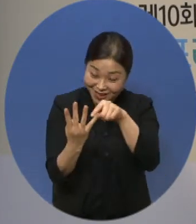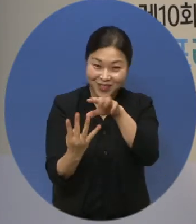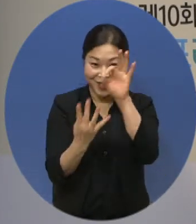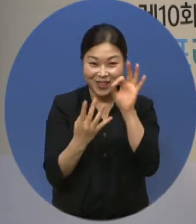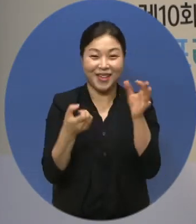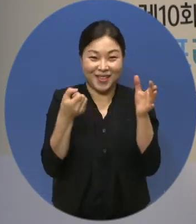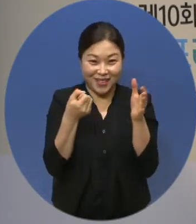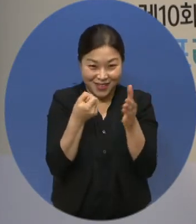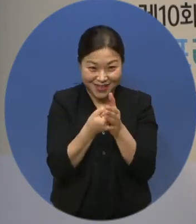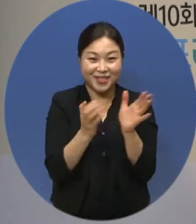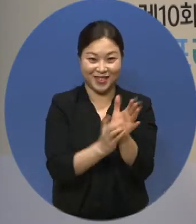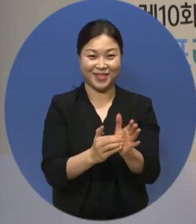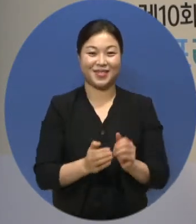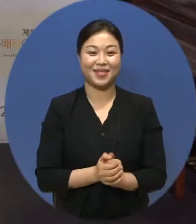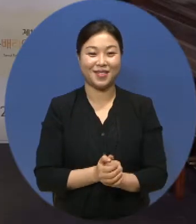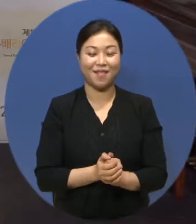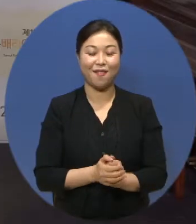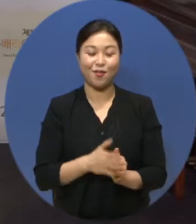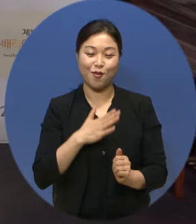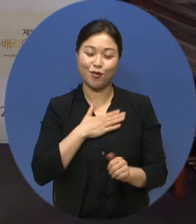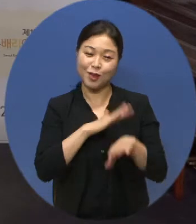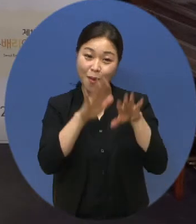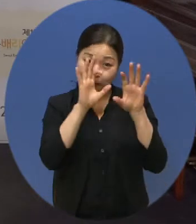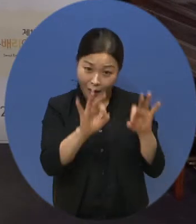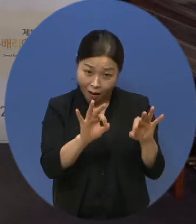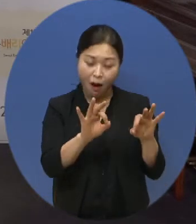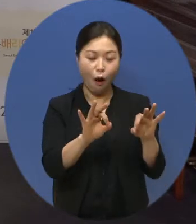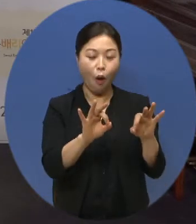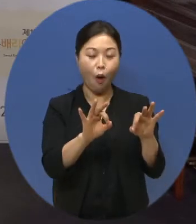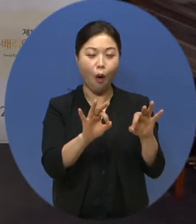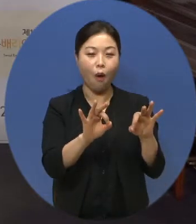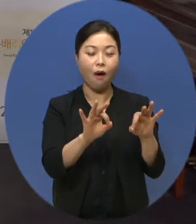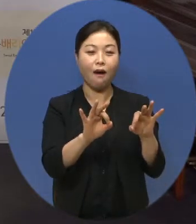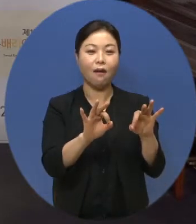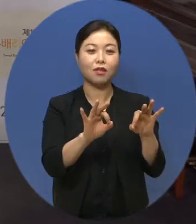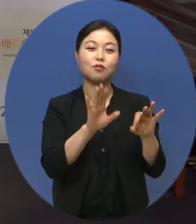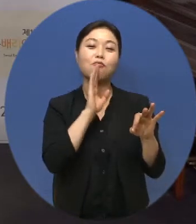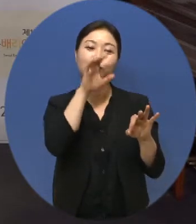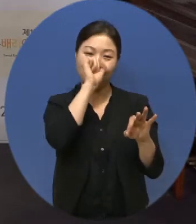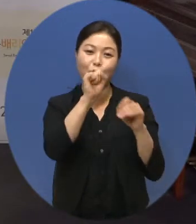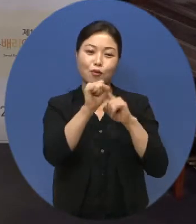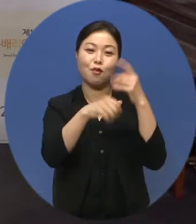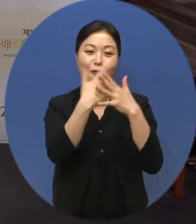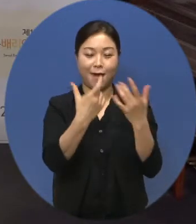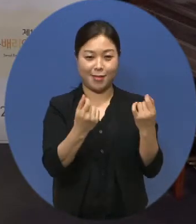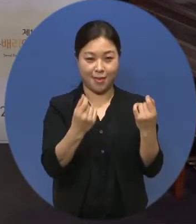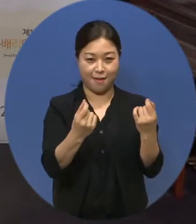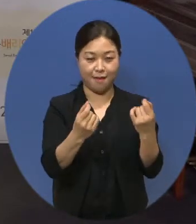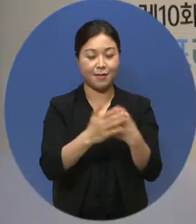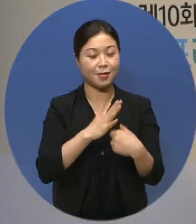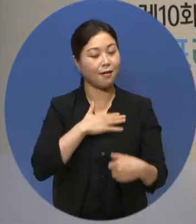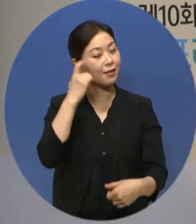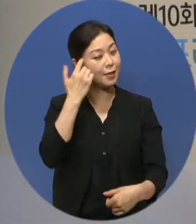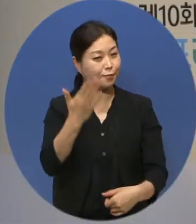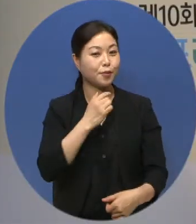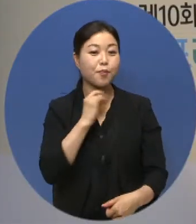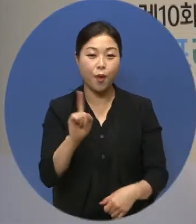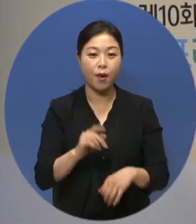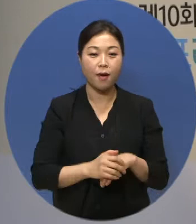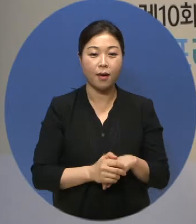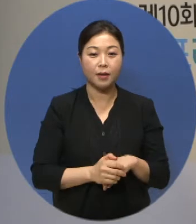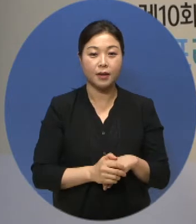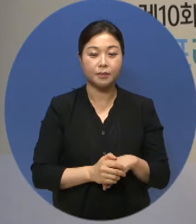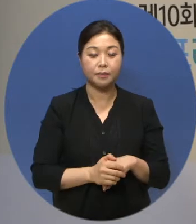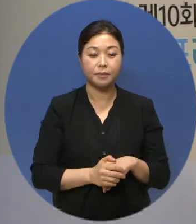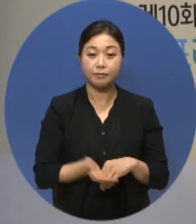다 잘 지켜봤는데 상당히 좋은 작품이다라는 걸 좀 느낄 수 있었습니다. 그래서 이 질문을 드리고 싶어요. 본인의 영화가 좀 베리어